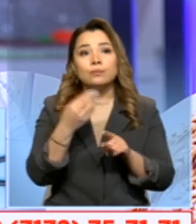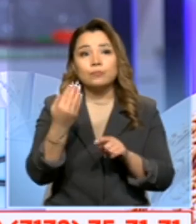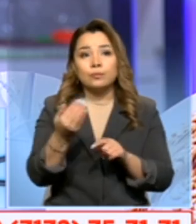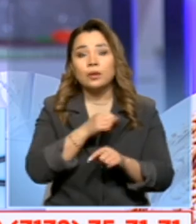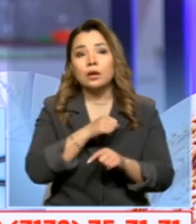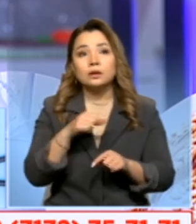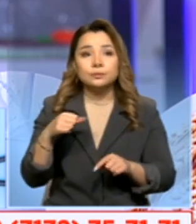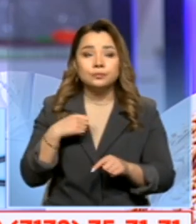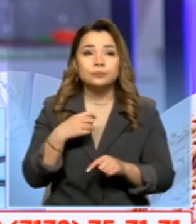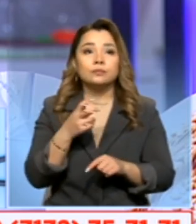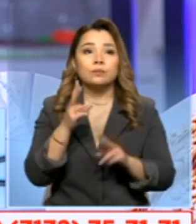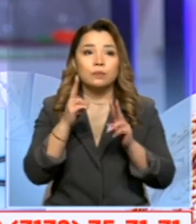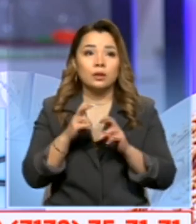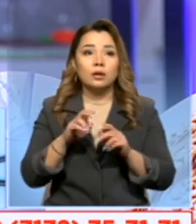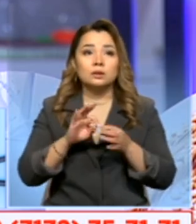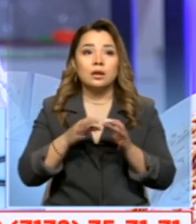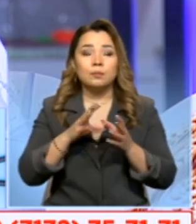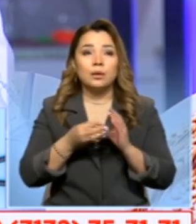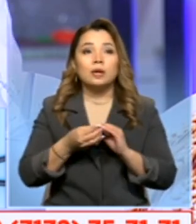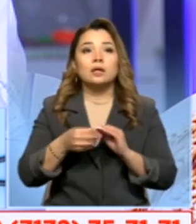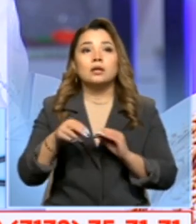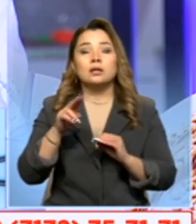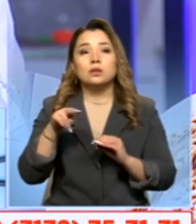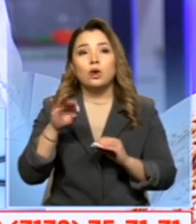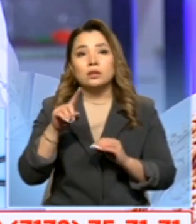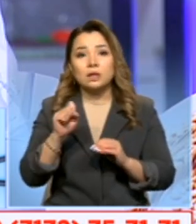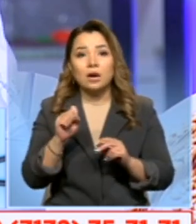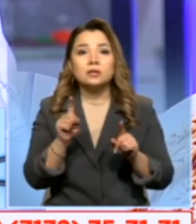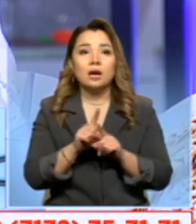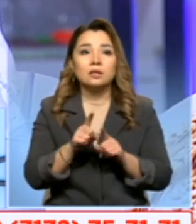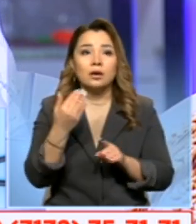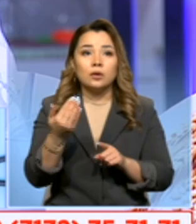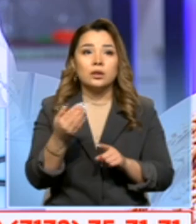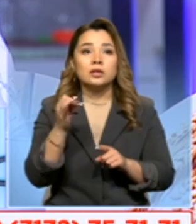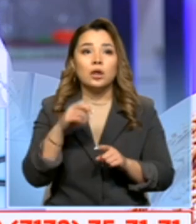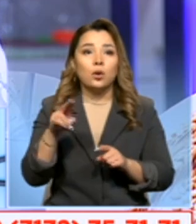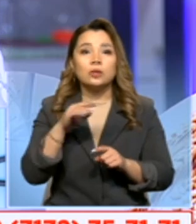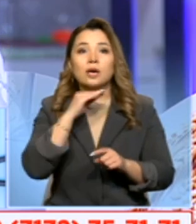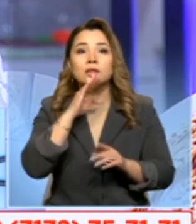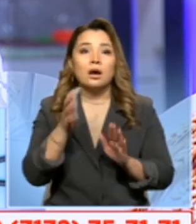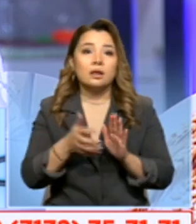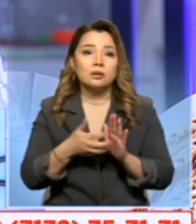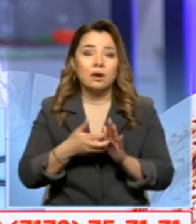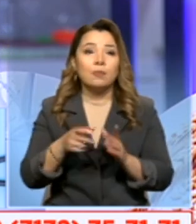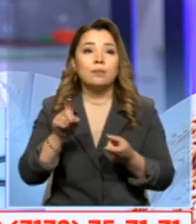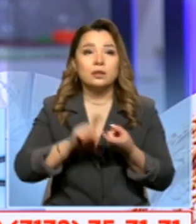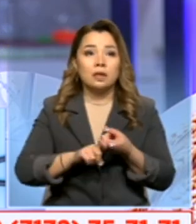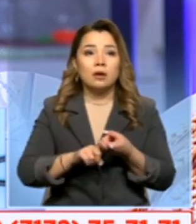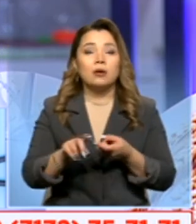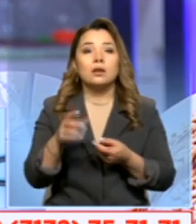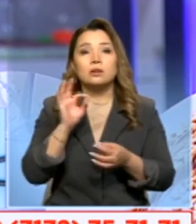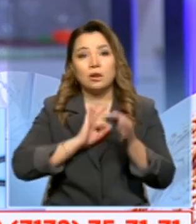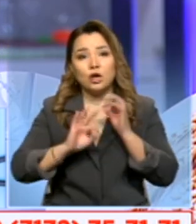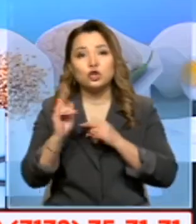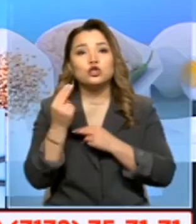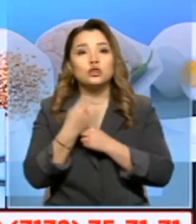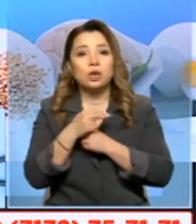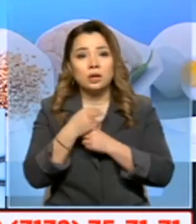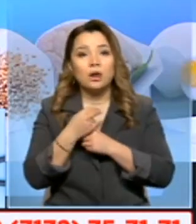сіз терапиялық дозада, немесе сіздің йодтың тапшылығына байланысты профилактикалық